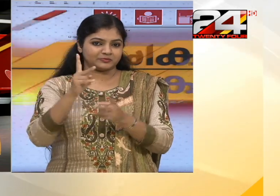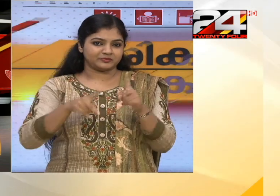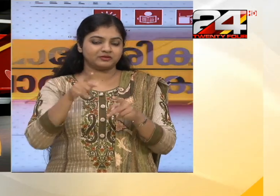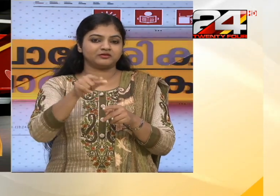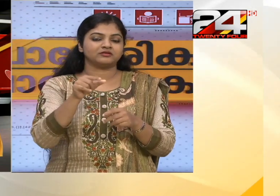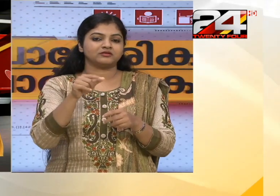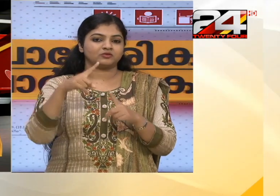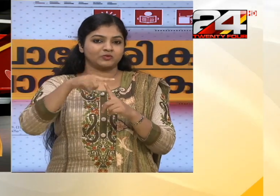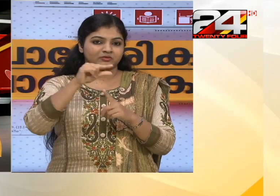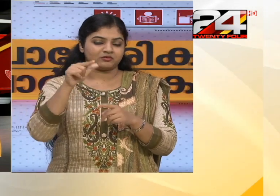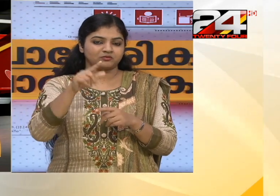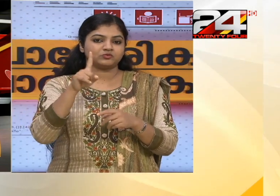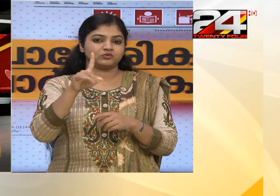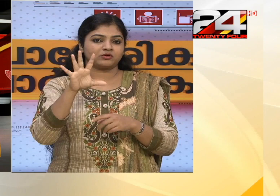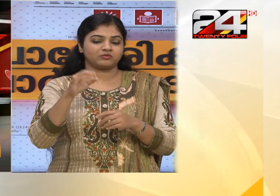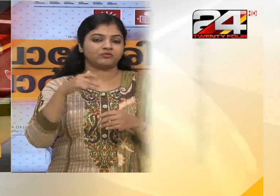150 നേന്ത്രവാഴകൾ വെട്ടി നശിപ്പിച്ചത്.